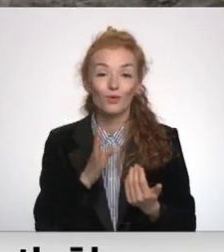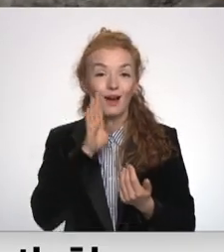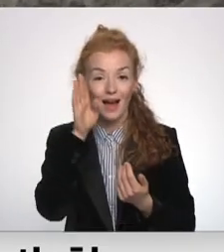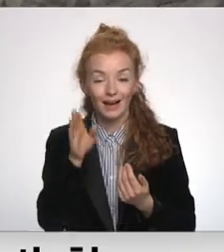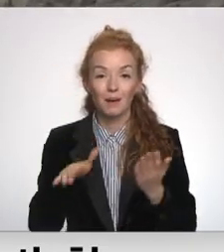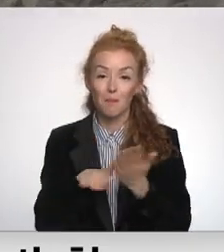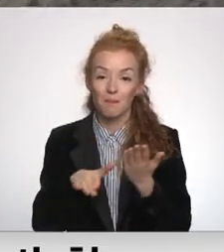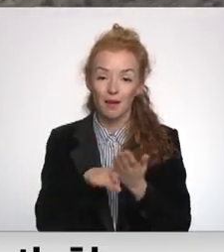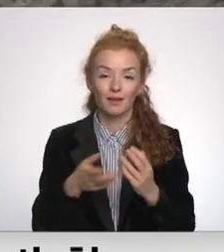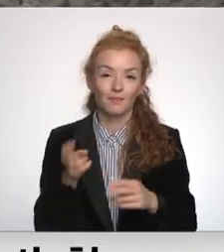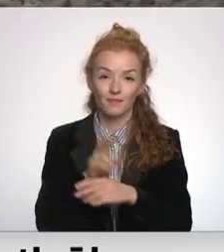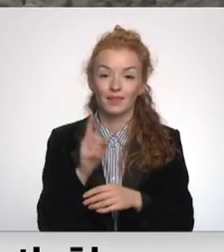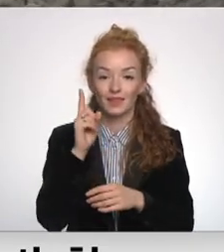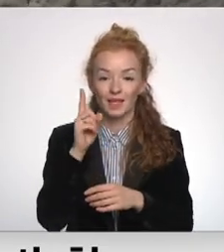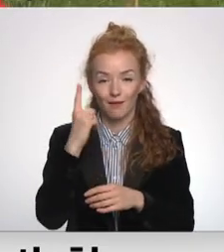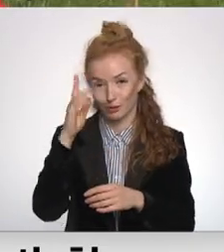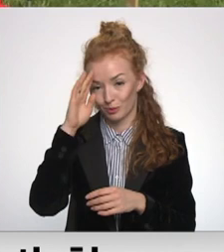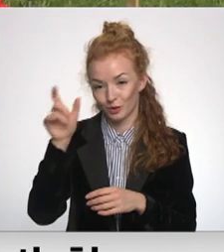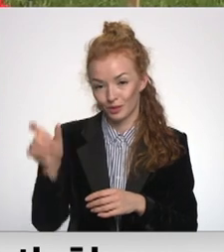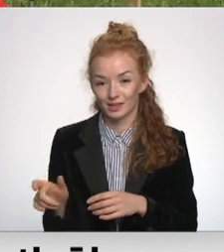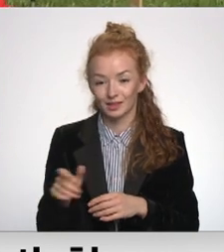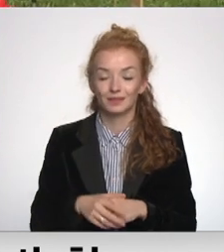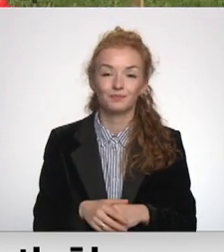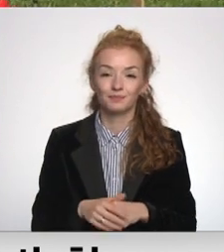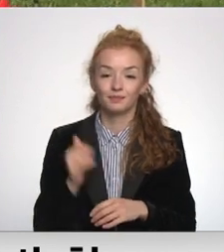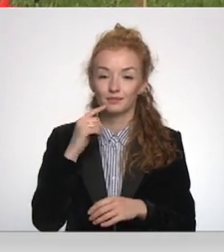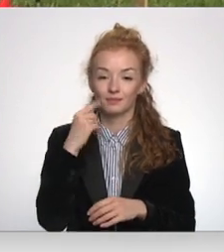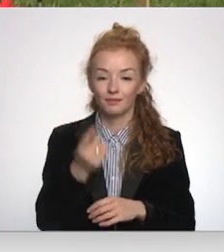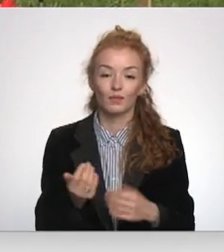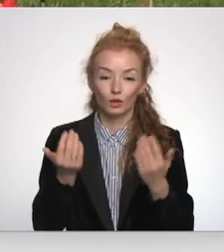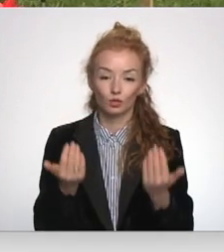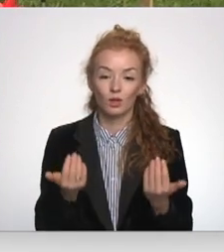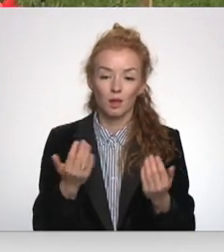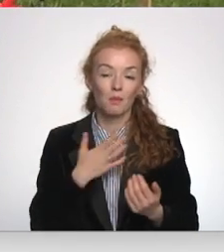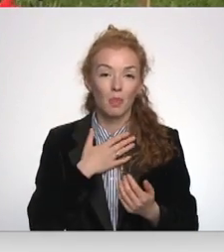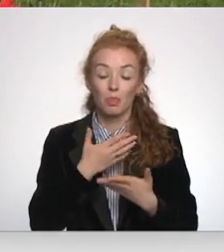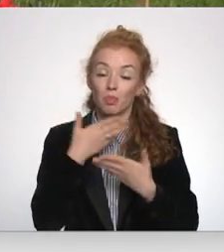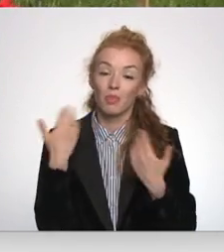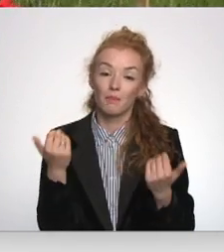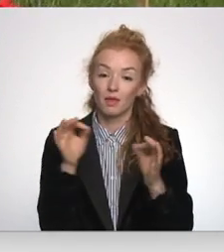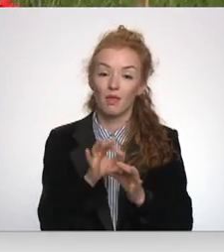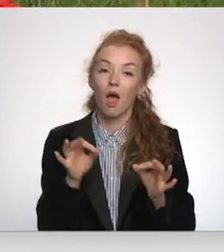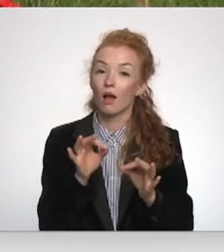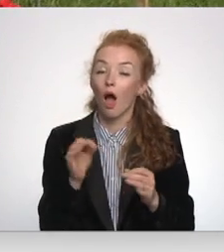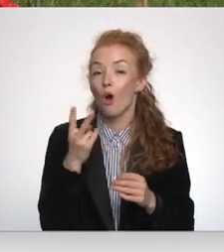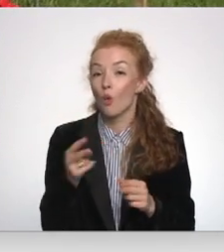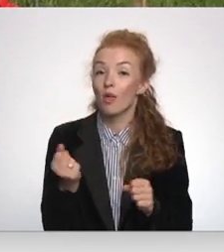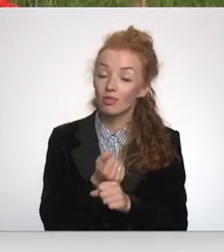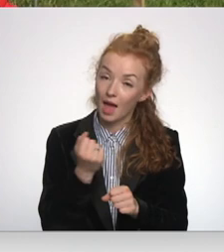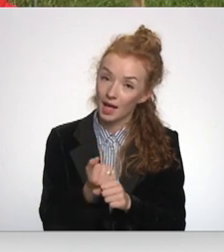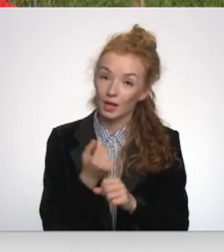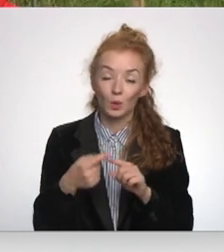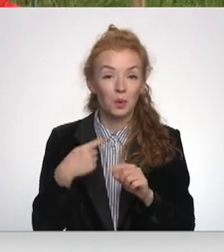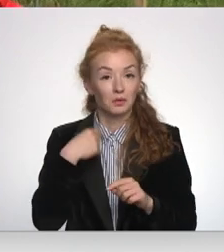vēsturniekam palīgos ieradies tikai Ričards. Šodien man nebija nekā cita laba, ko darīt, un